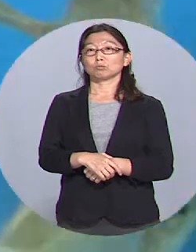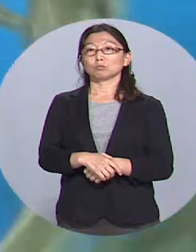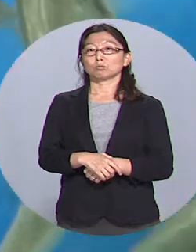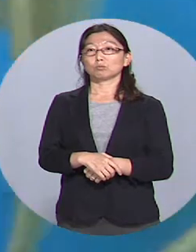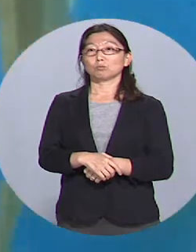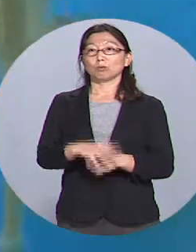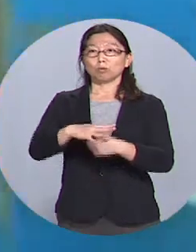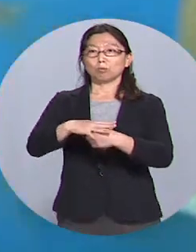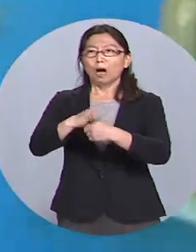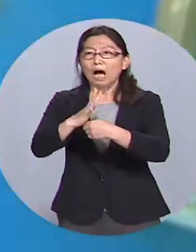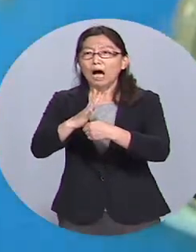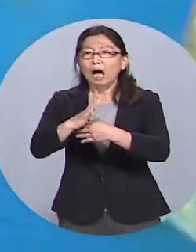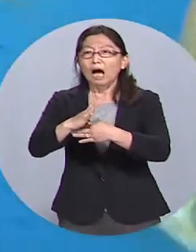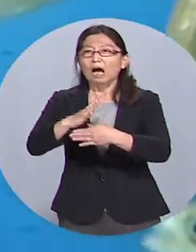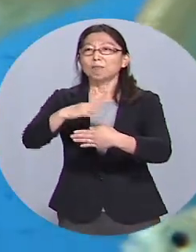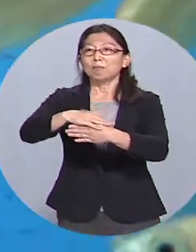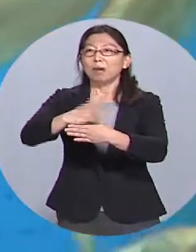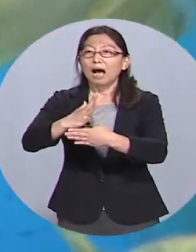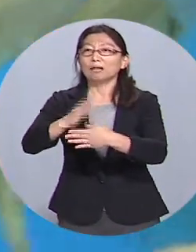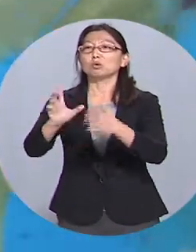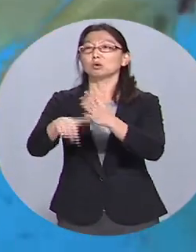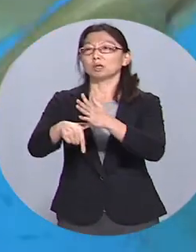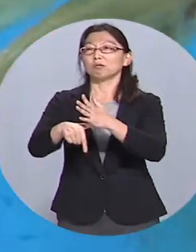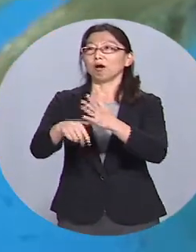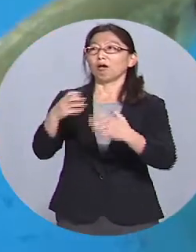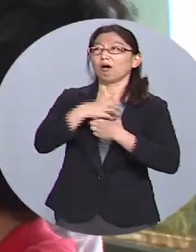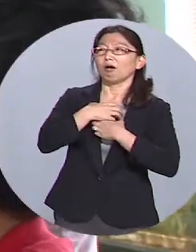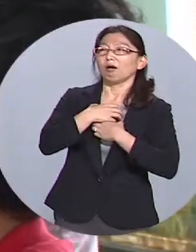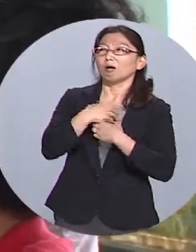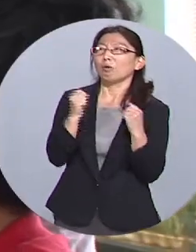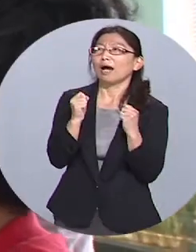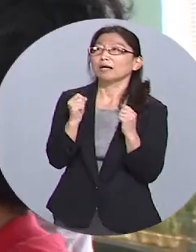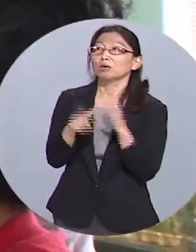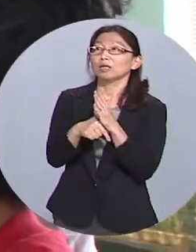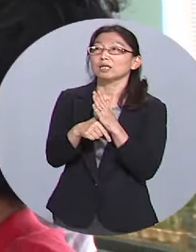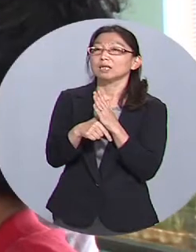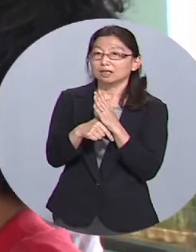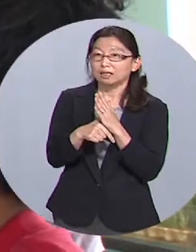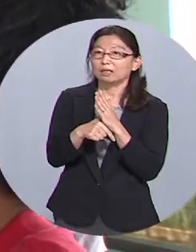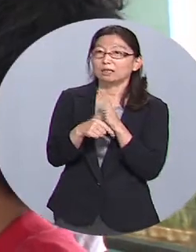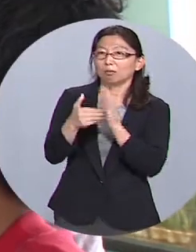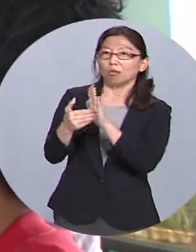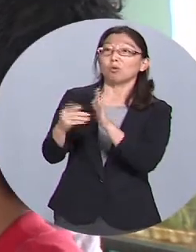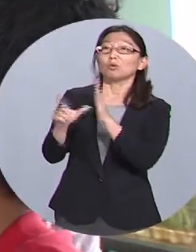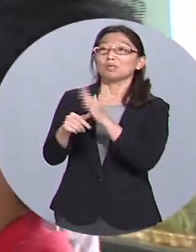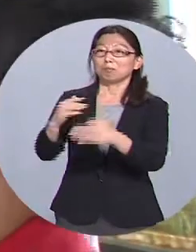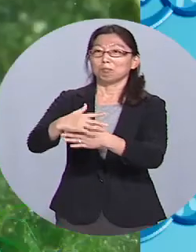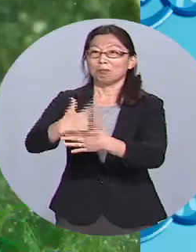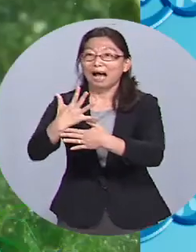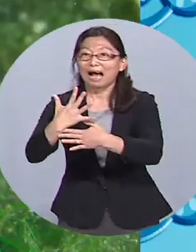トゲを出すっていうのは、 はい、 危険な人が来た時とか警戒心があるんです。